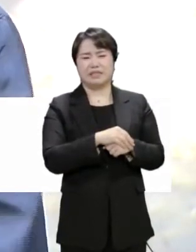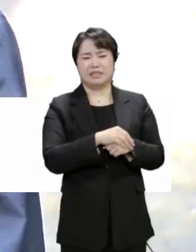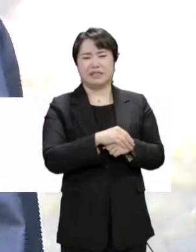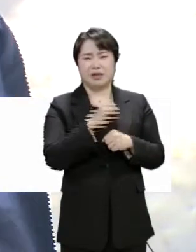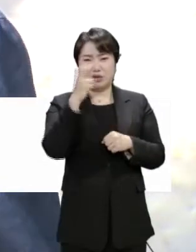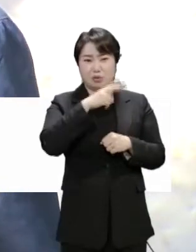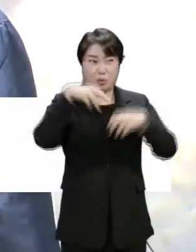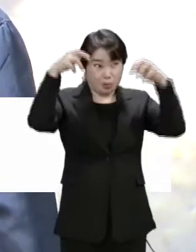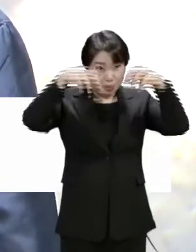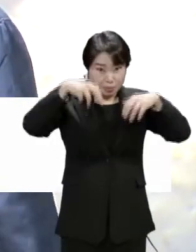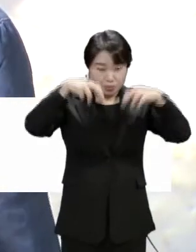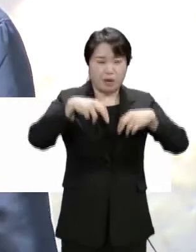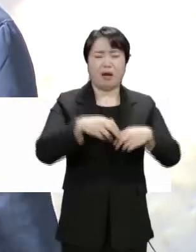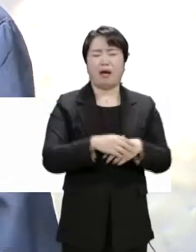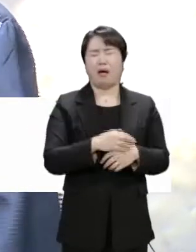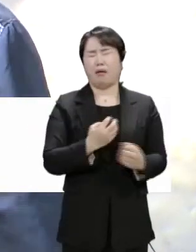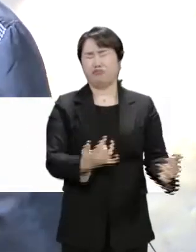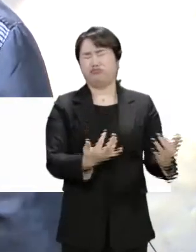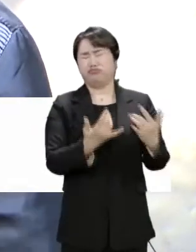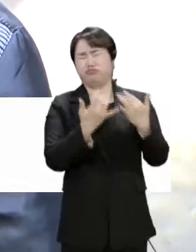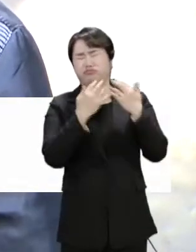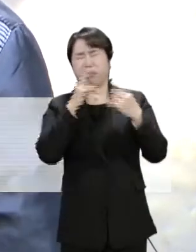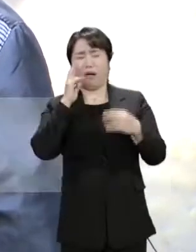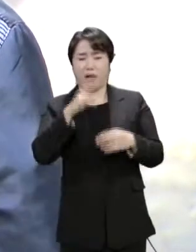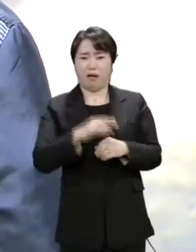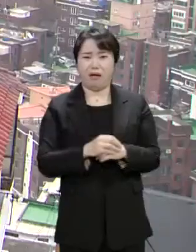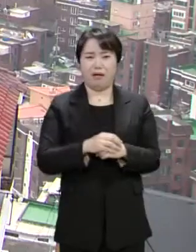날이 또 굳으면 냄새가 너무 집으로 막 올라와요.